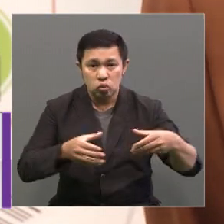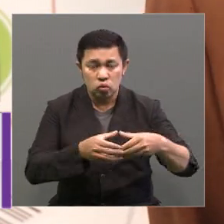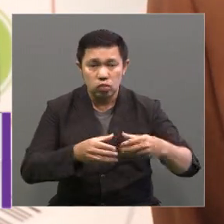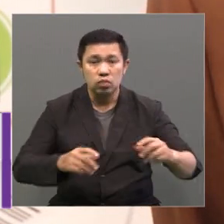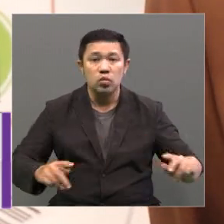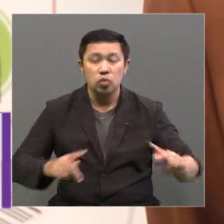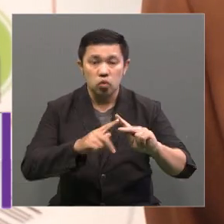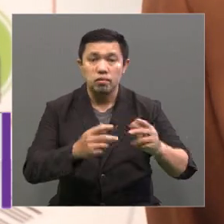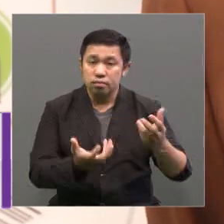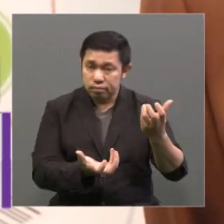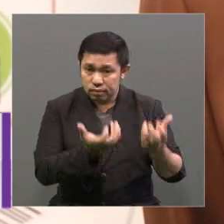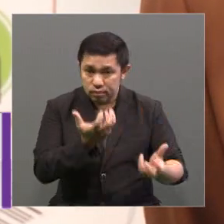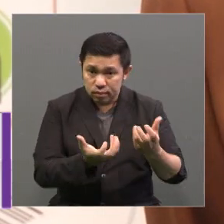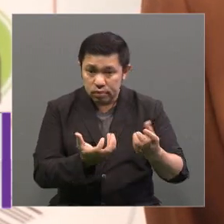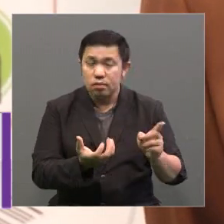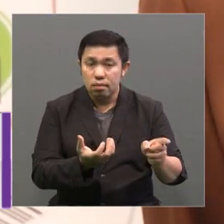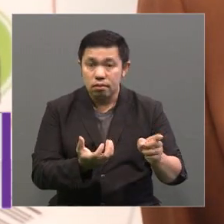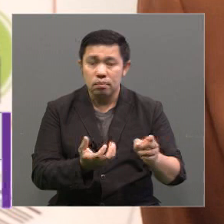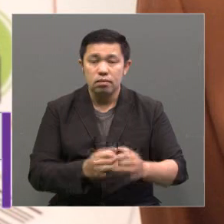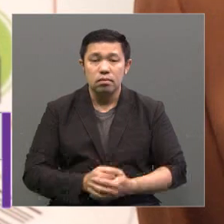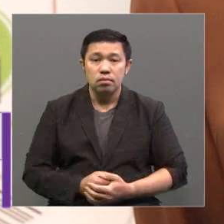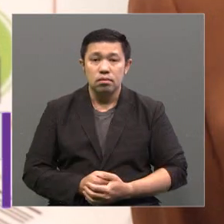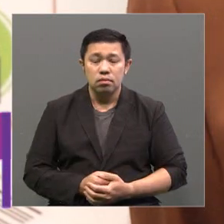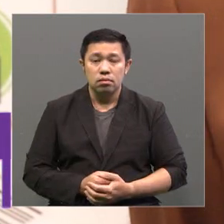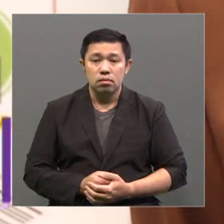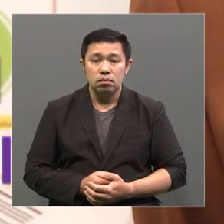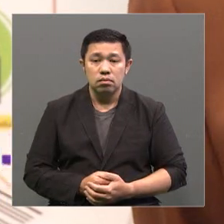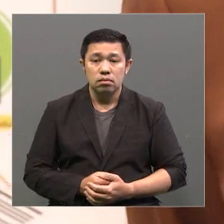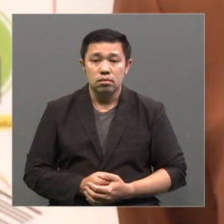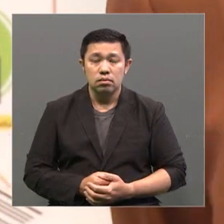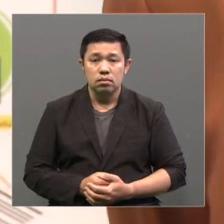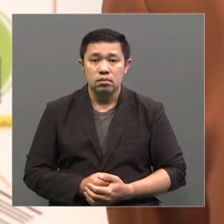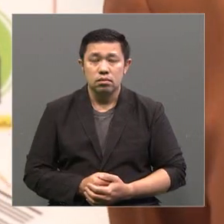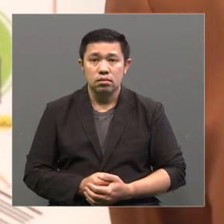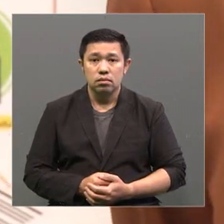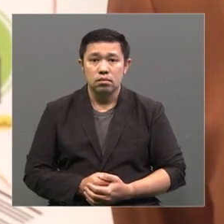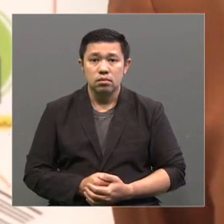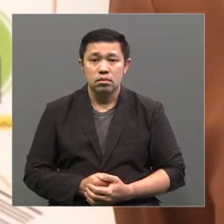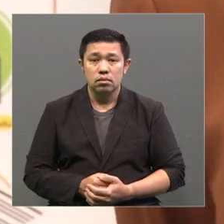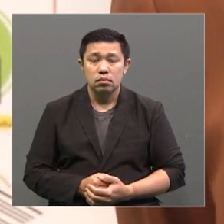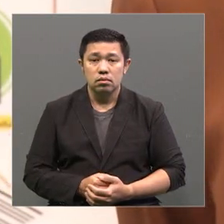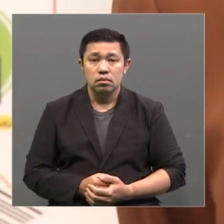งยุติธรรมนะครับตั้งจุดในเรื่องของการไกล่เกลี่ยเรื่องนี้